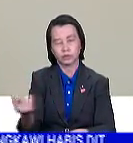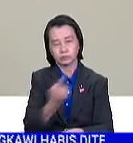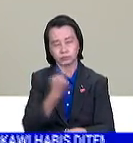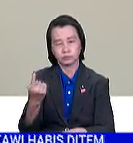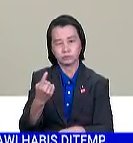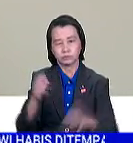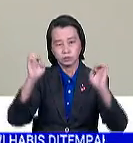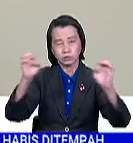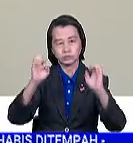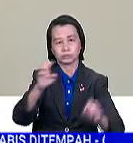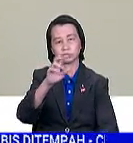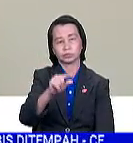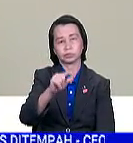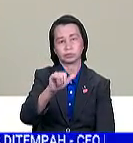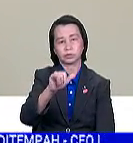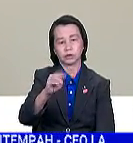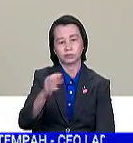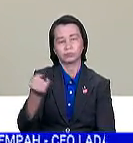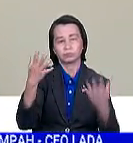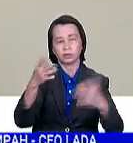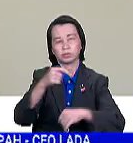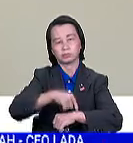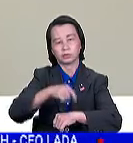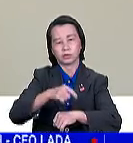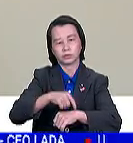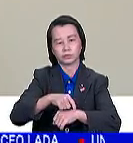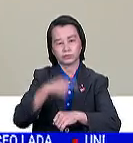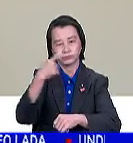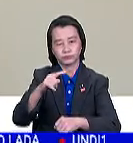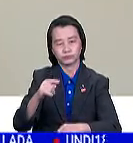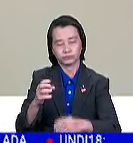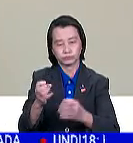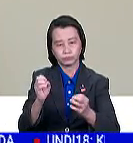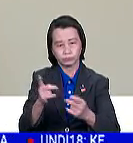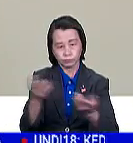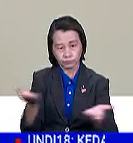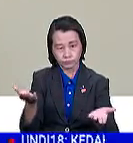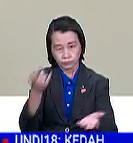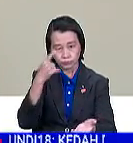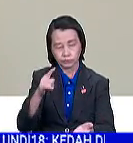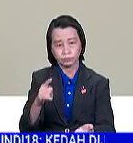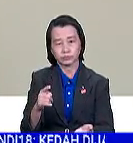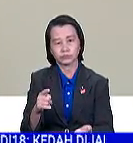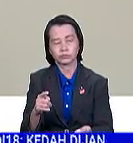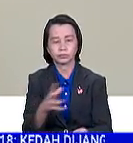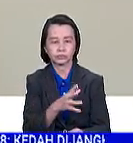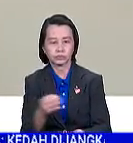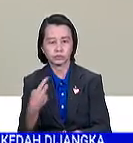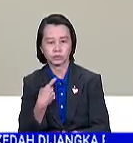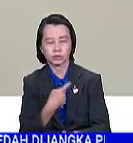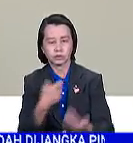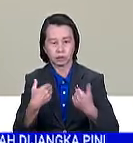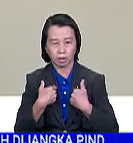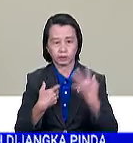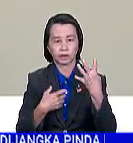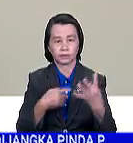4 kali seminggu gym session dan kita banyak spend time konsep hoki kita as a Malaysian hoki konsep, dan kita mempunyai